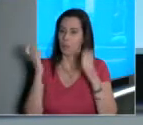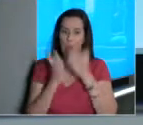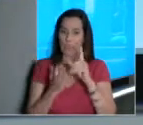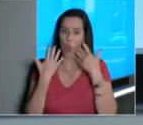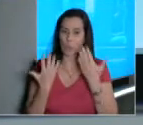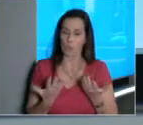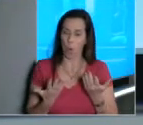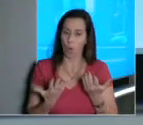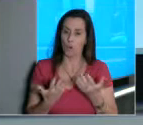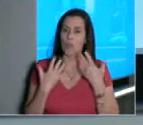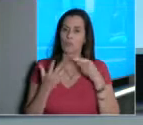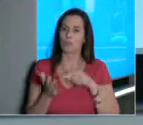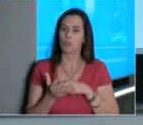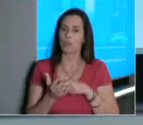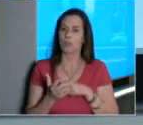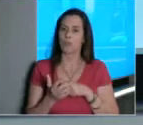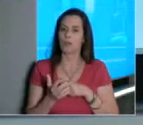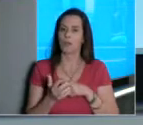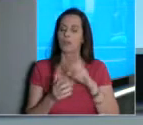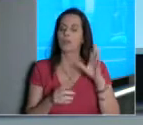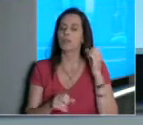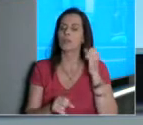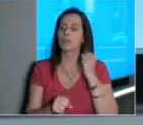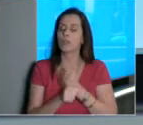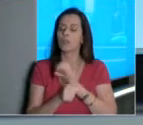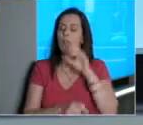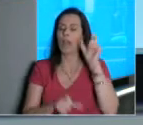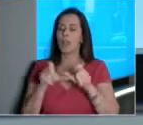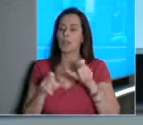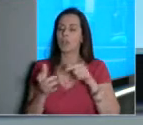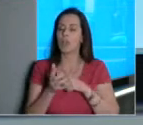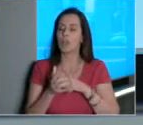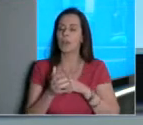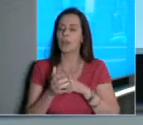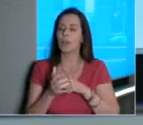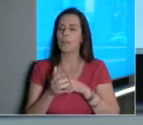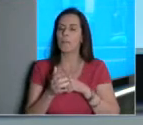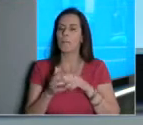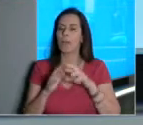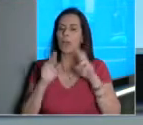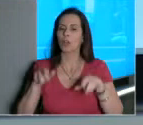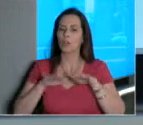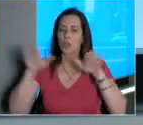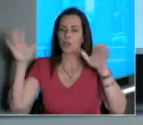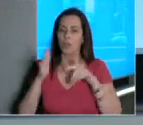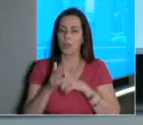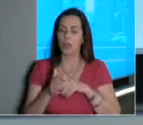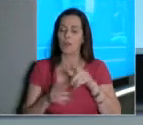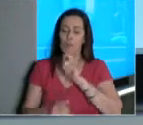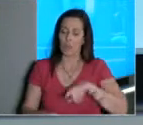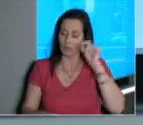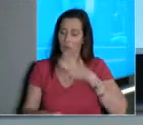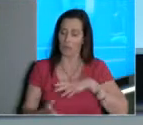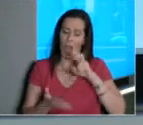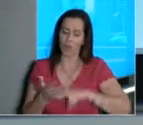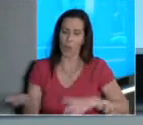לסיפור. הסיפור כאן זה הג'ובים של רשות שדות התעופה, ועיריית תל אביב שרוצה את הארנונה היקרה יותר של העסקים,